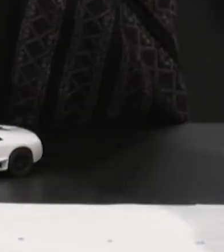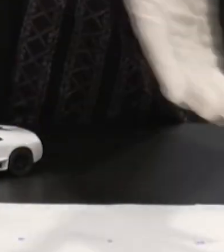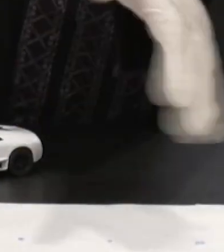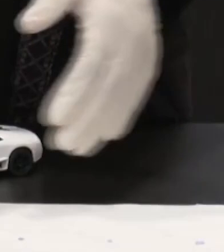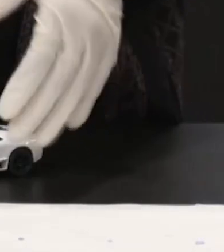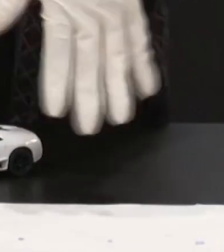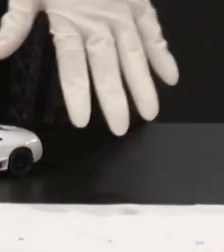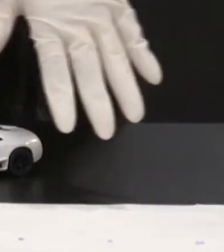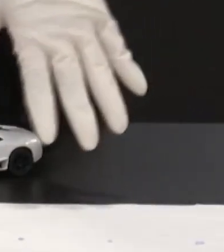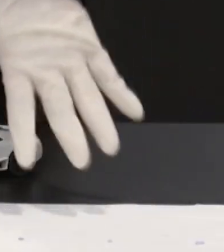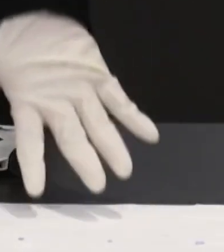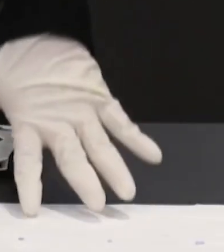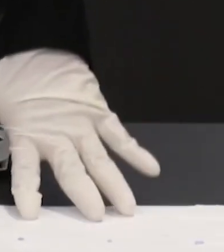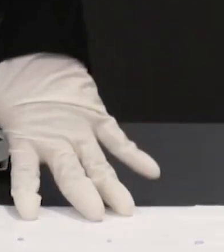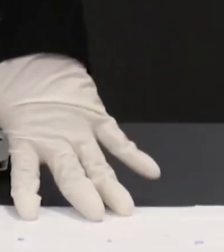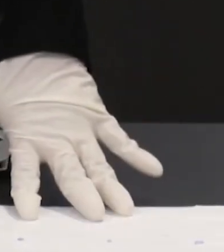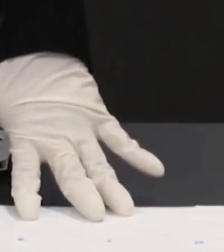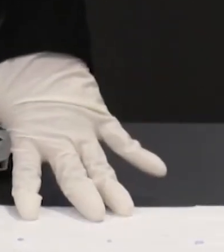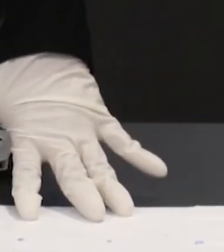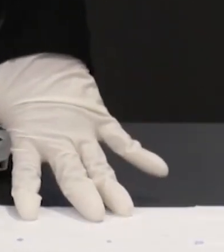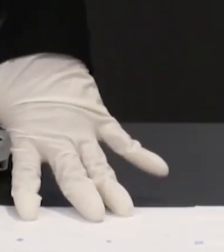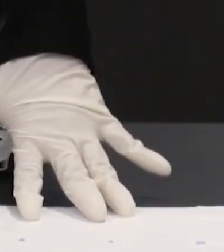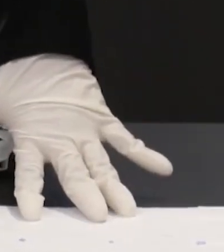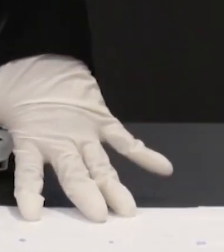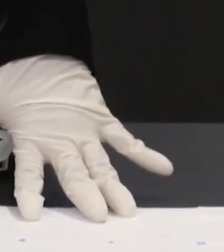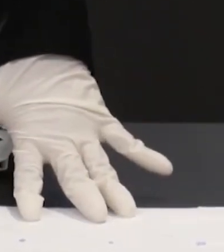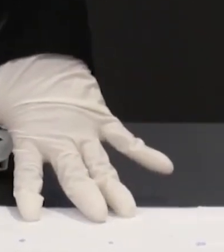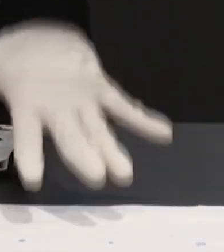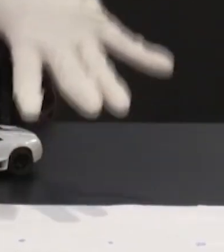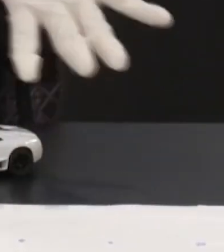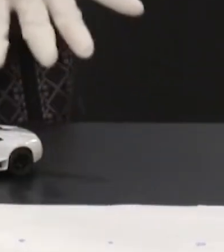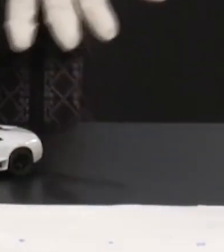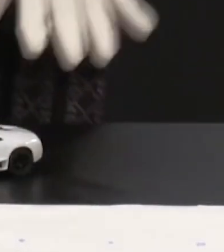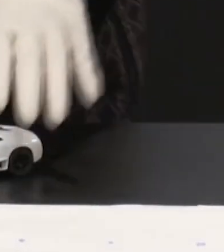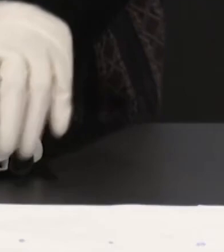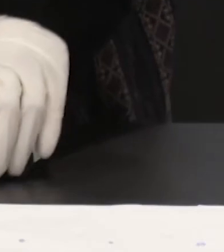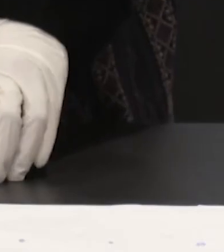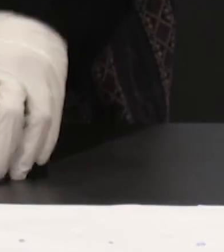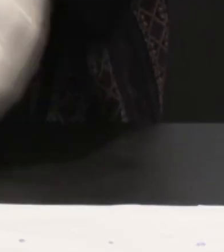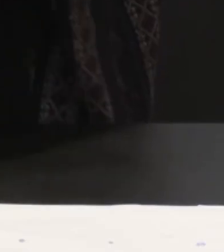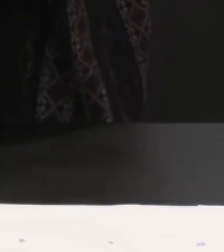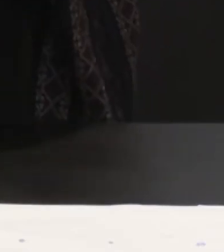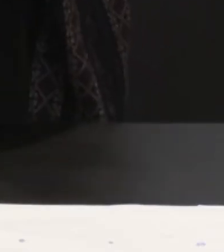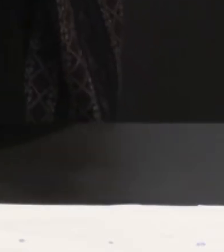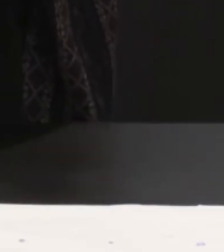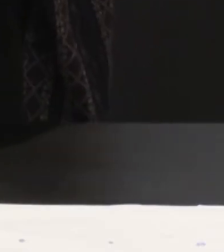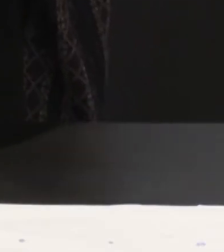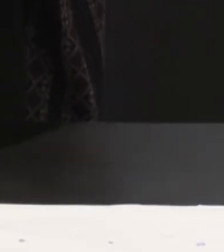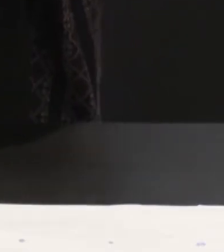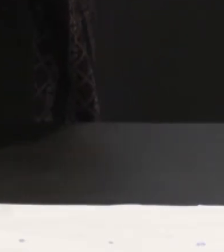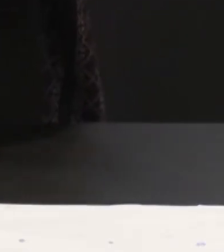تصدم السياره في الحائط وضعتها على 70 متر تمام بعد ذلك ماذا ساقوم ساقوم